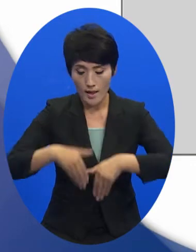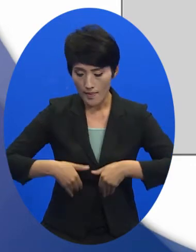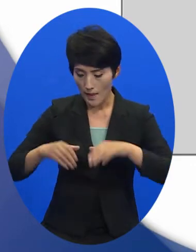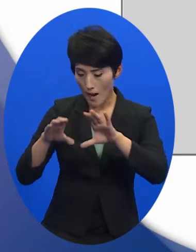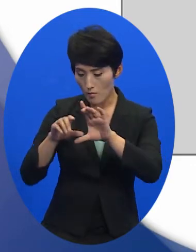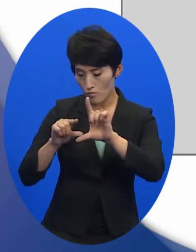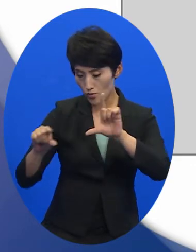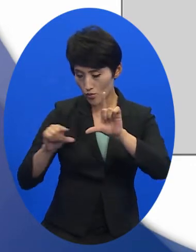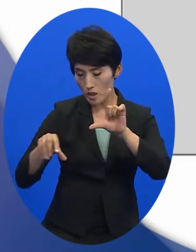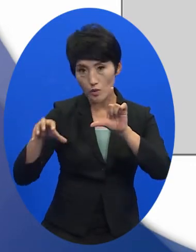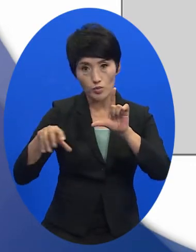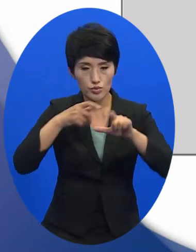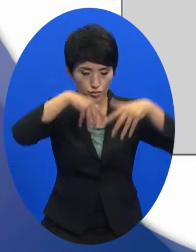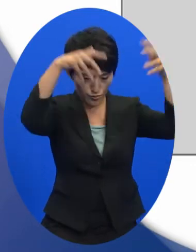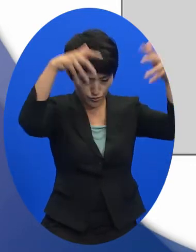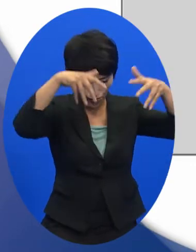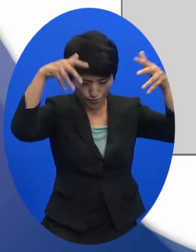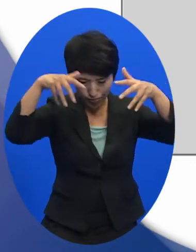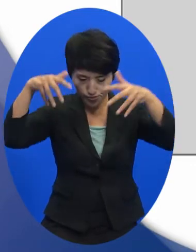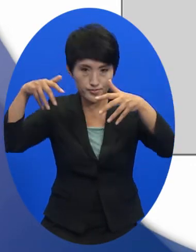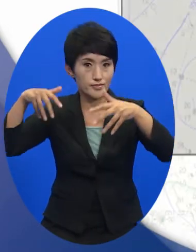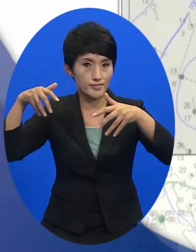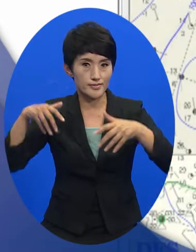비가 내리고 있습니다